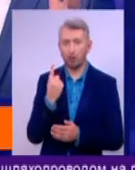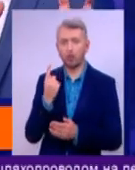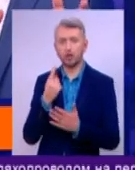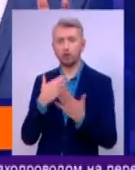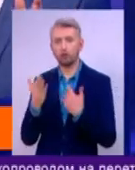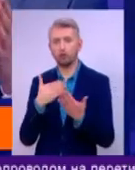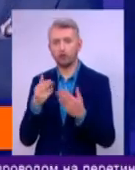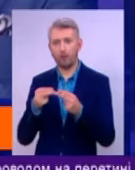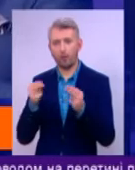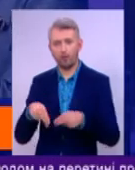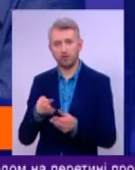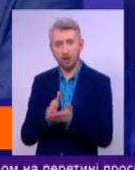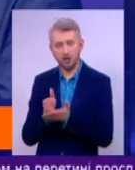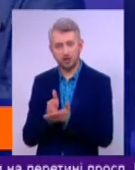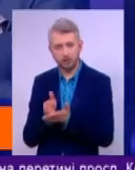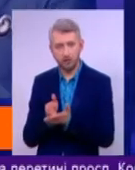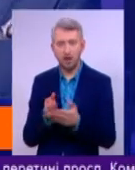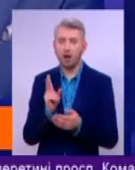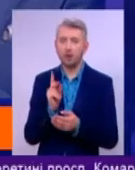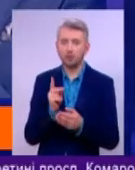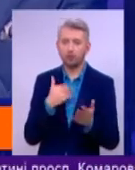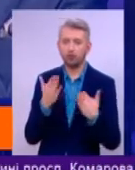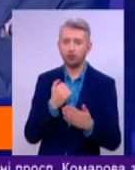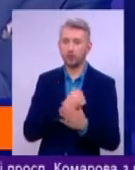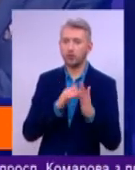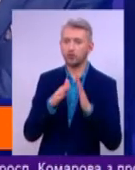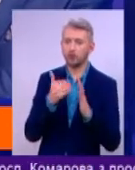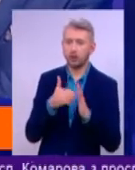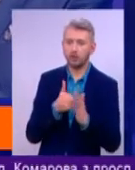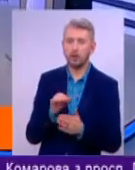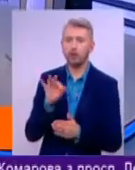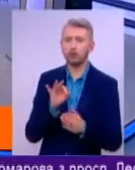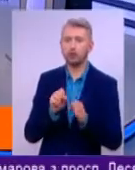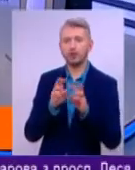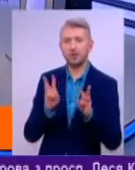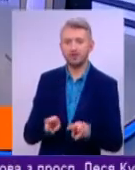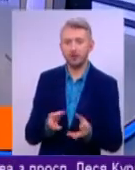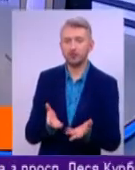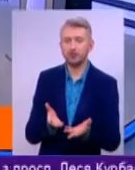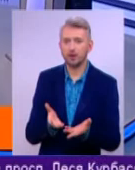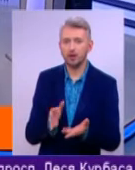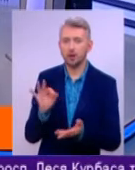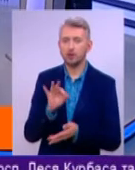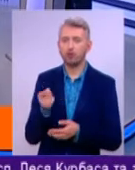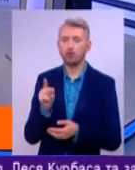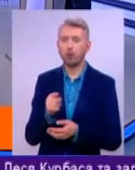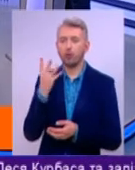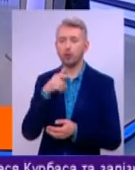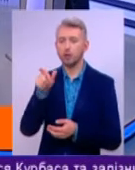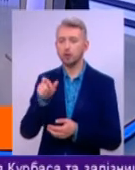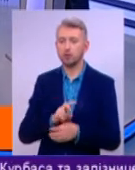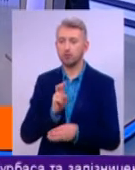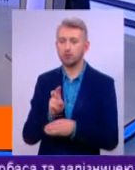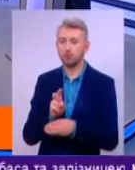стосується контрактників, а одне стосується, власне, призовників. Щодо забезпечення, щодо того, коли людина